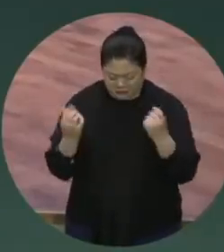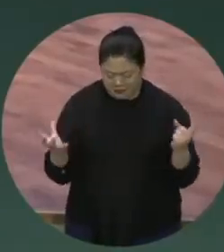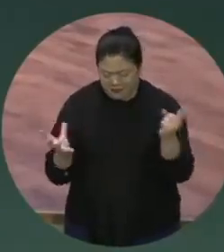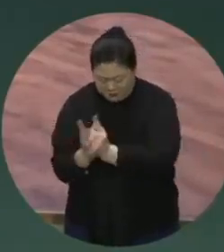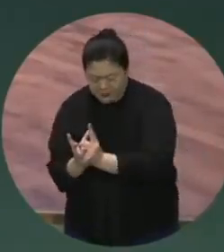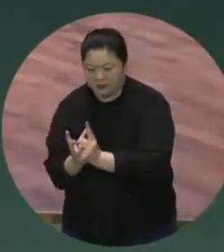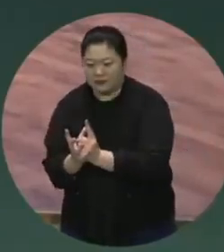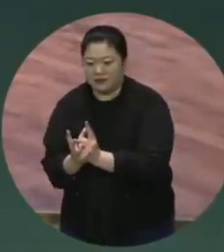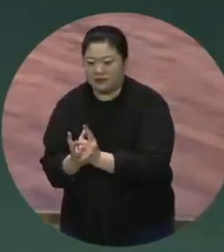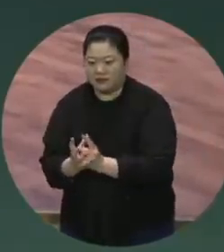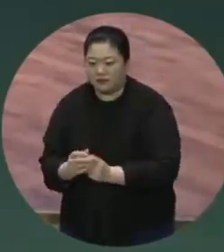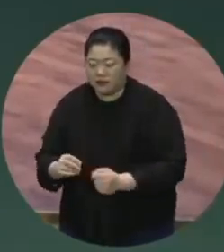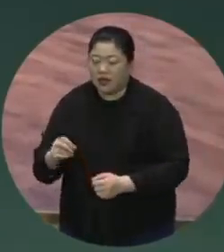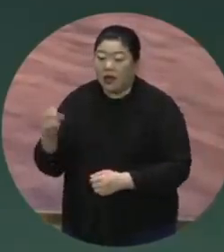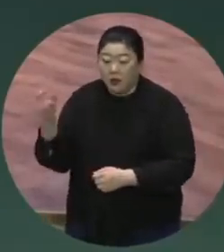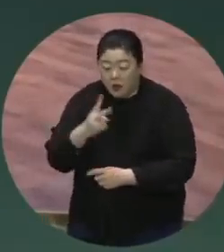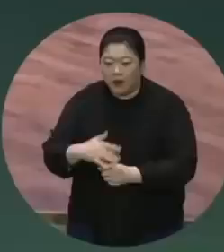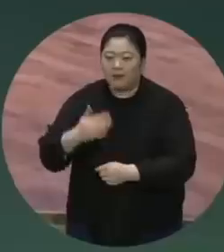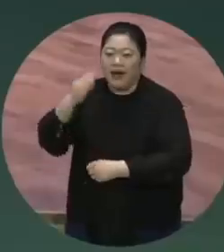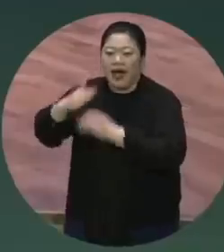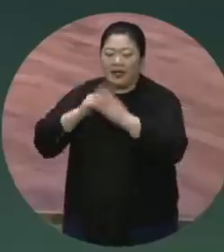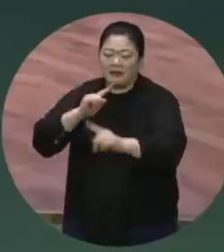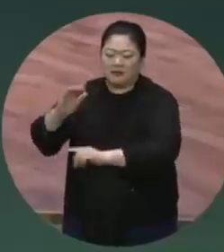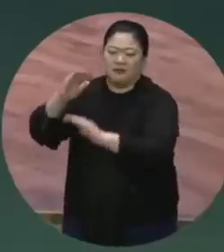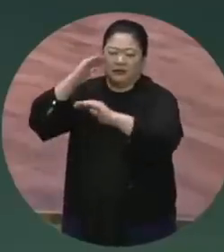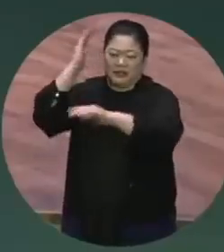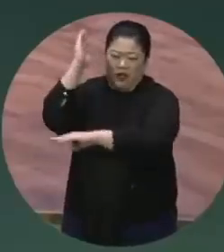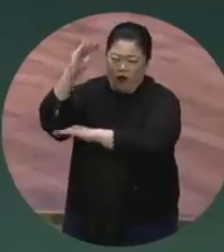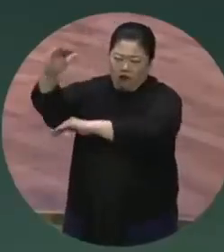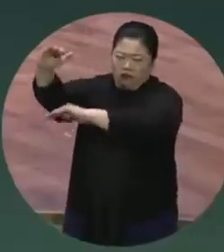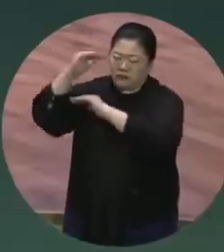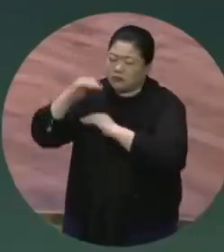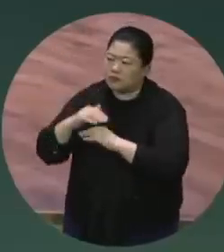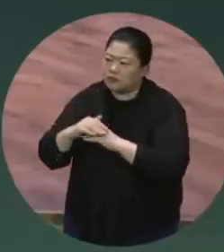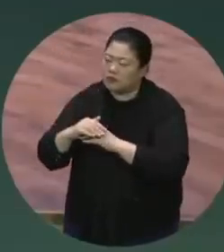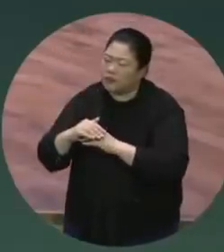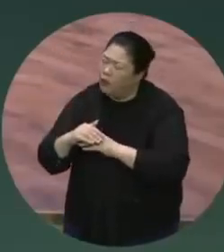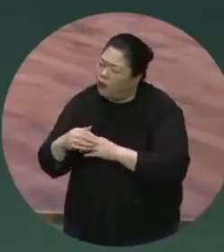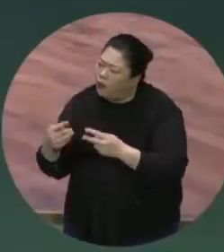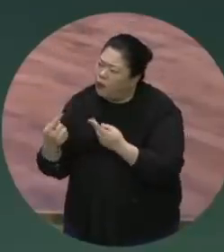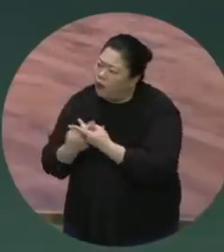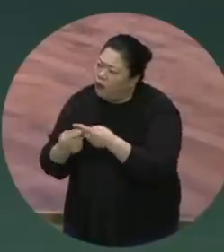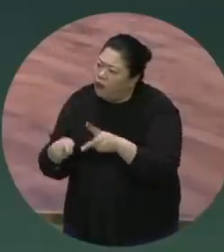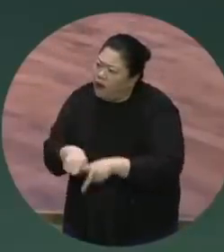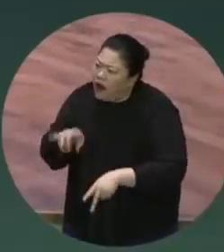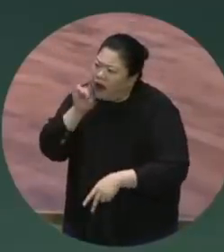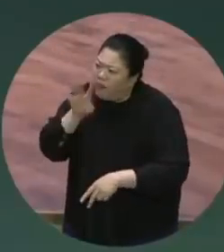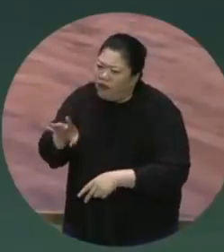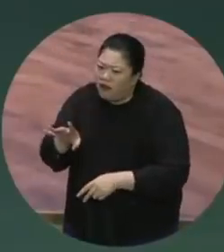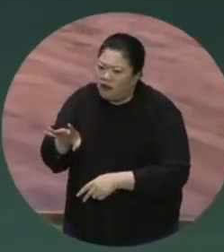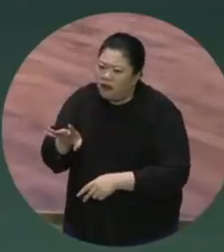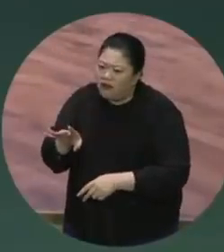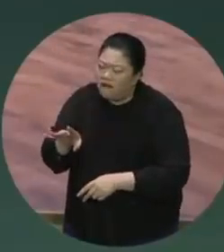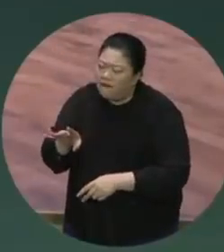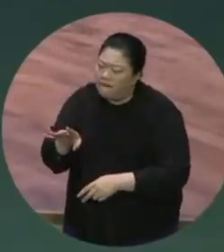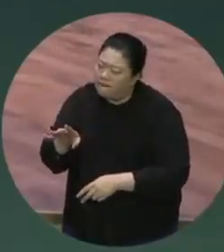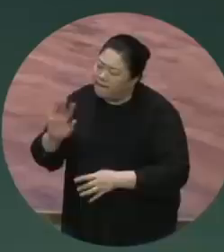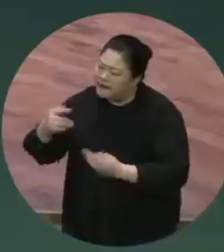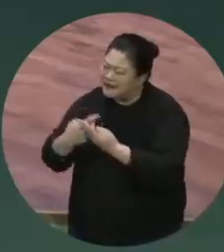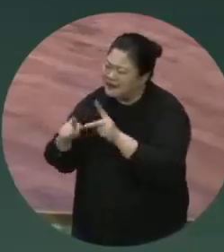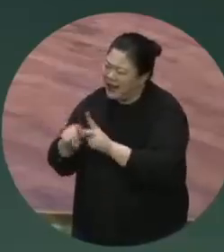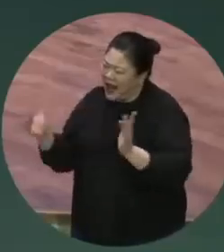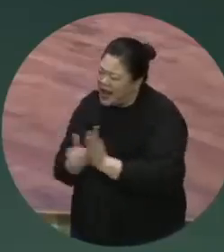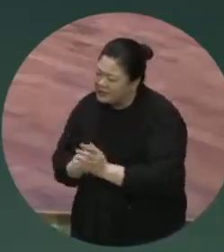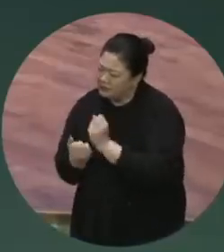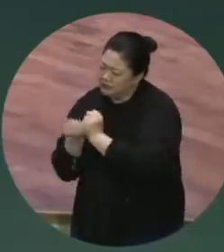떨어지면 이해가 안 돼도 아멘 하고 순종은. 그래서 순종이란 말은 순종을 할 수 없는